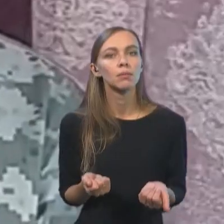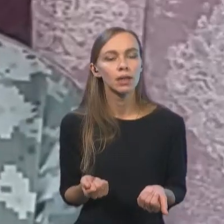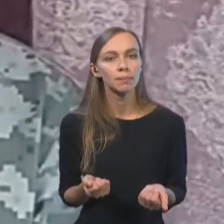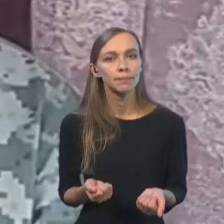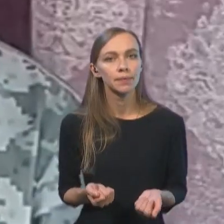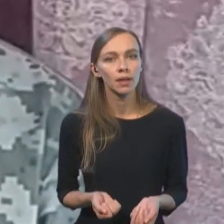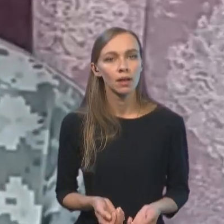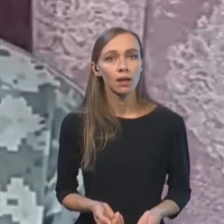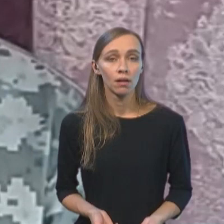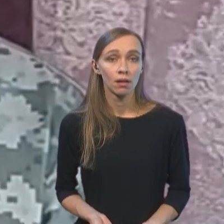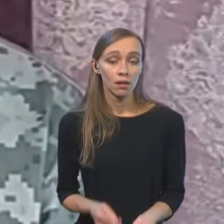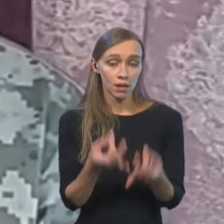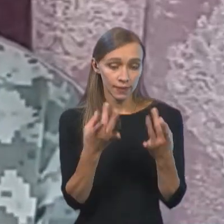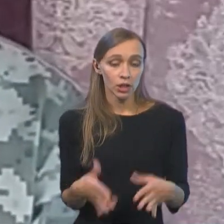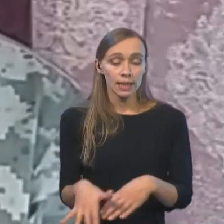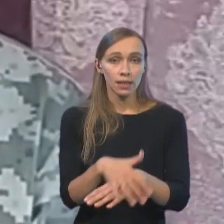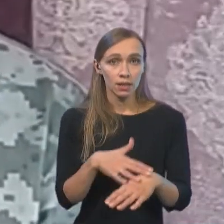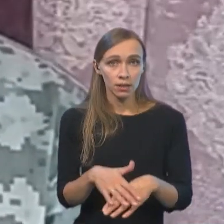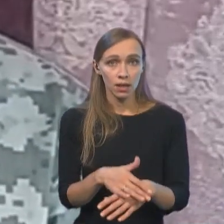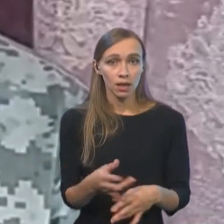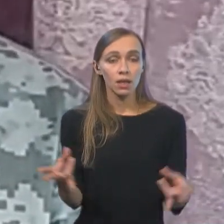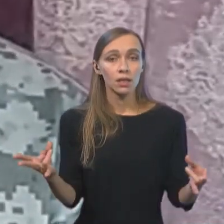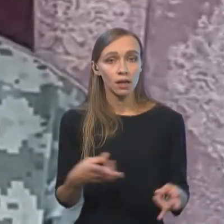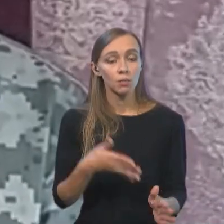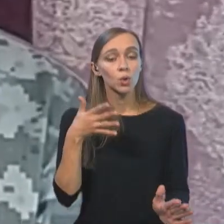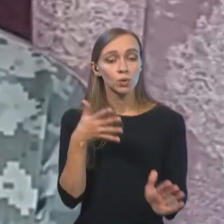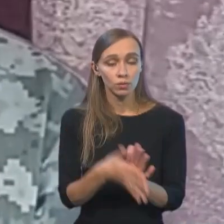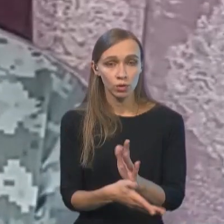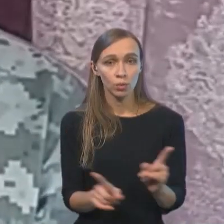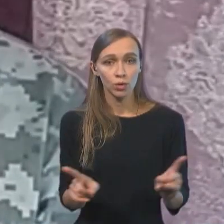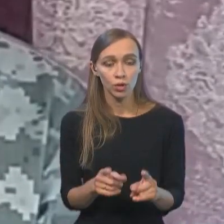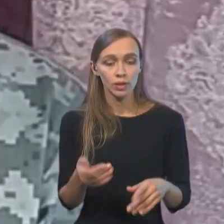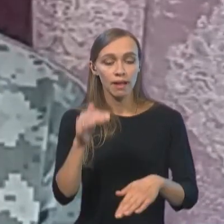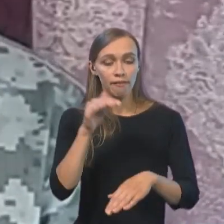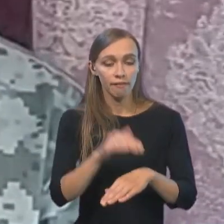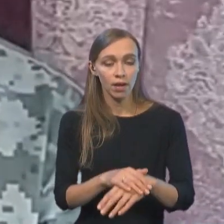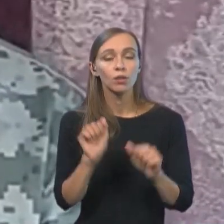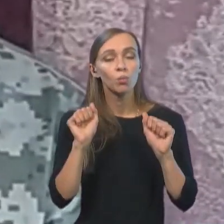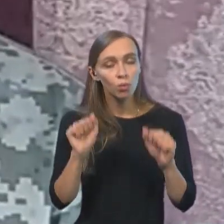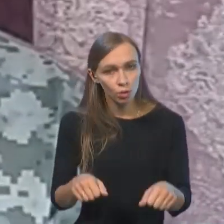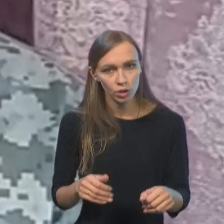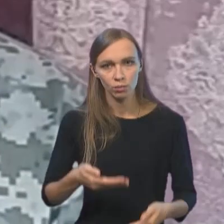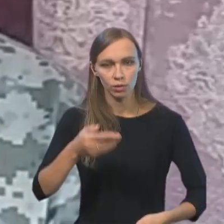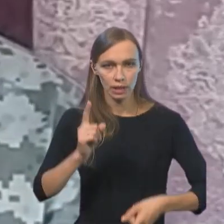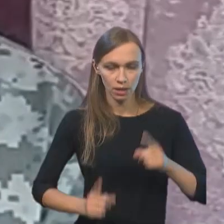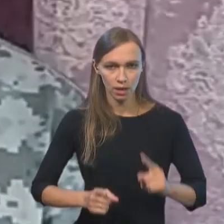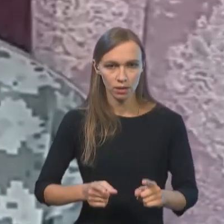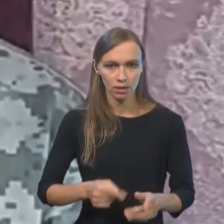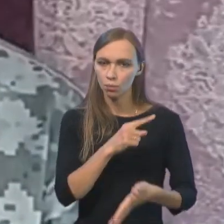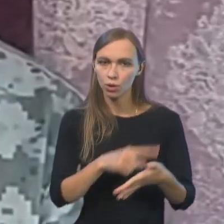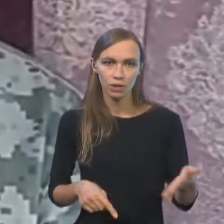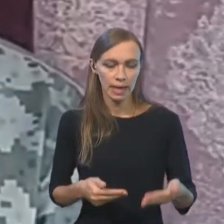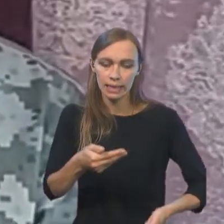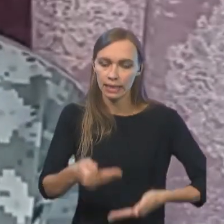має усвідомлювати, що такий акт може стати реальністю. Сподіваюся, до цього не дійде. Читати в інтернеті,